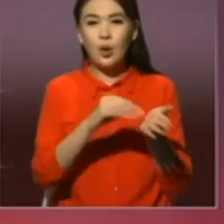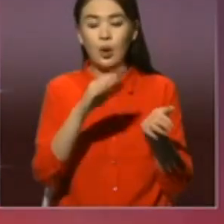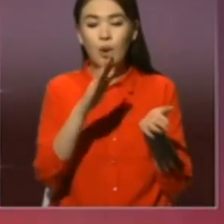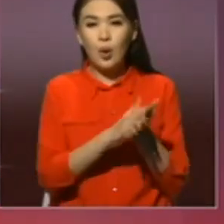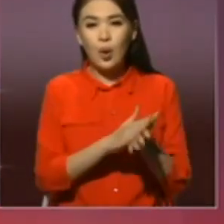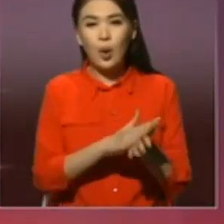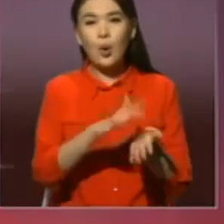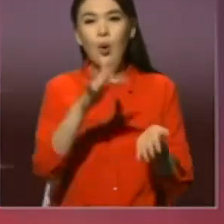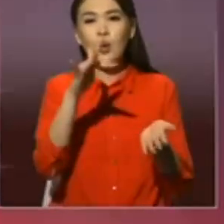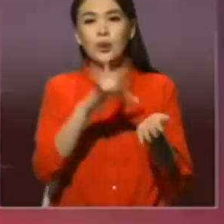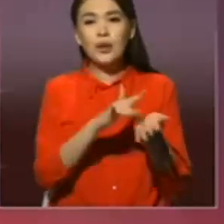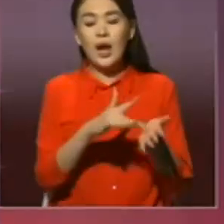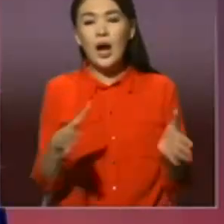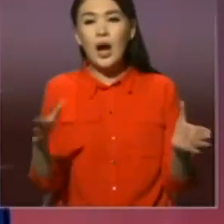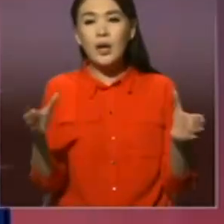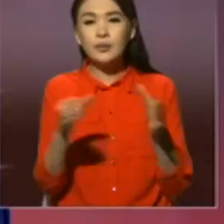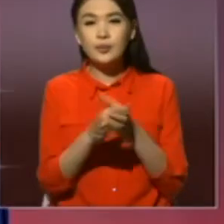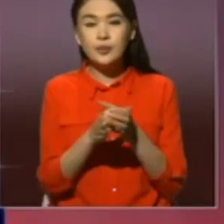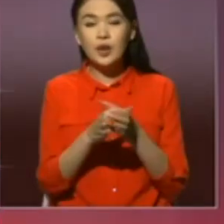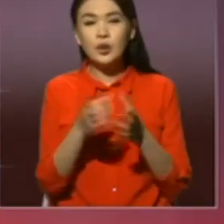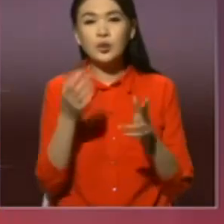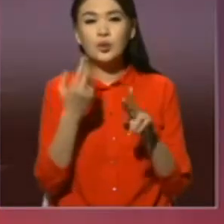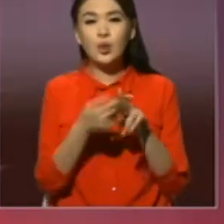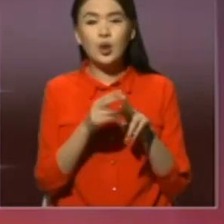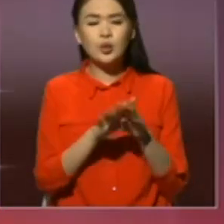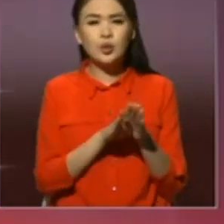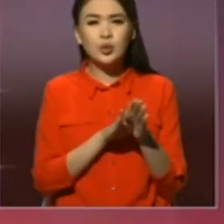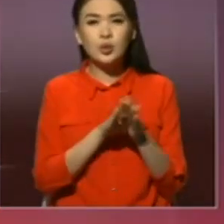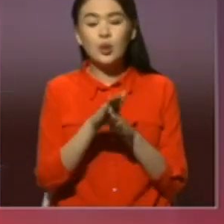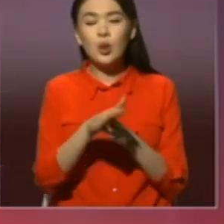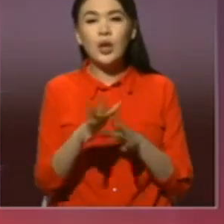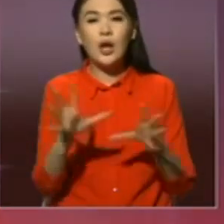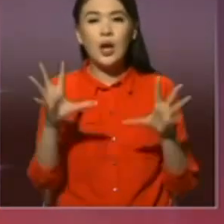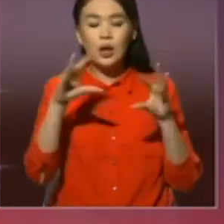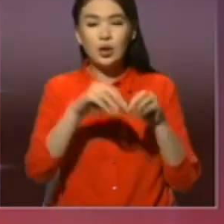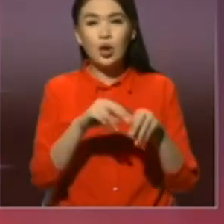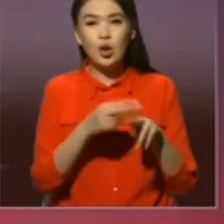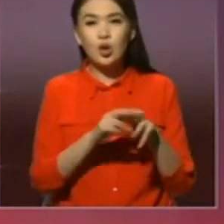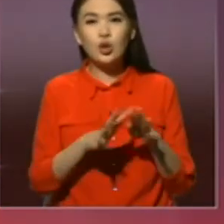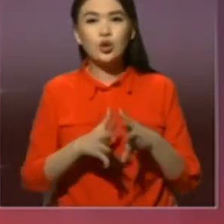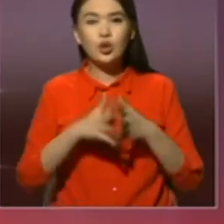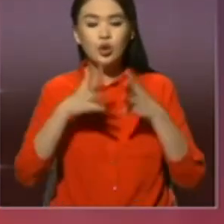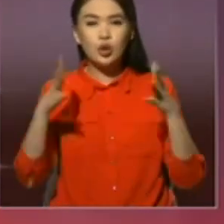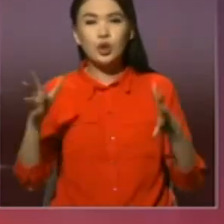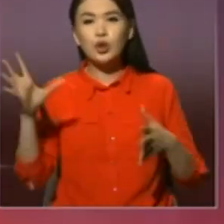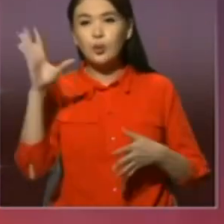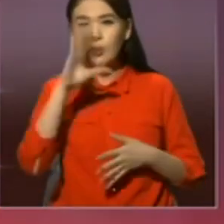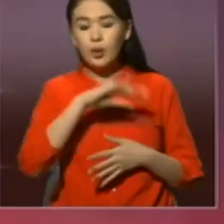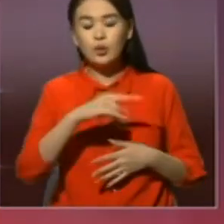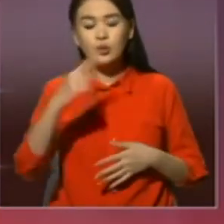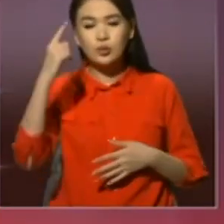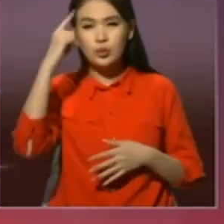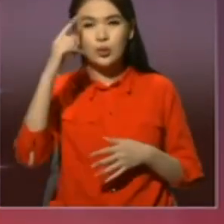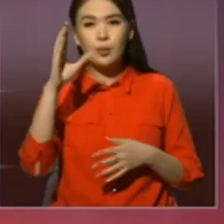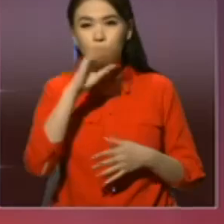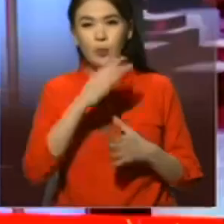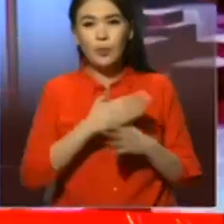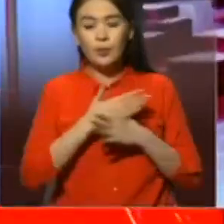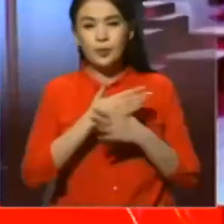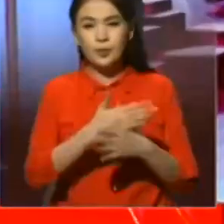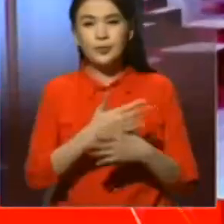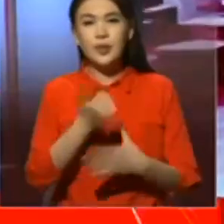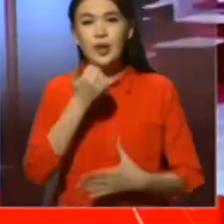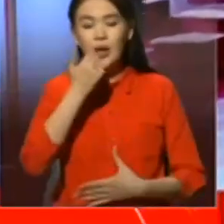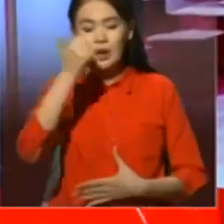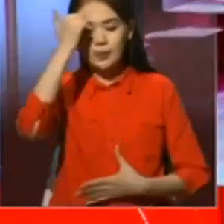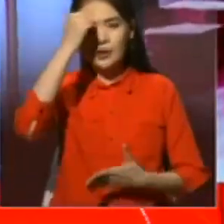орта қалыптастыру ісінде толыққанды араласып, үлкен үлес қоса алады ма деп ойлаймын. Рахмет,